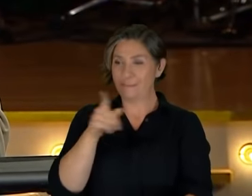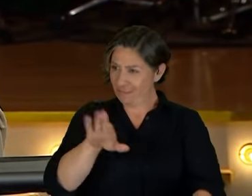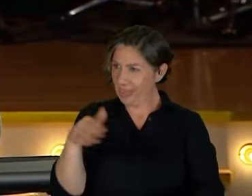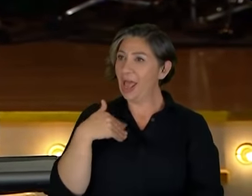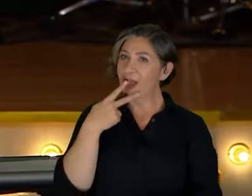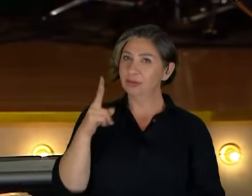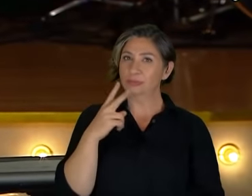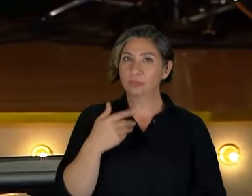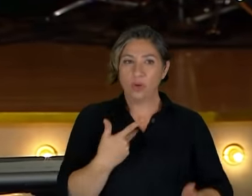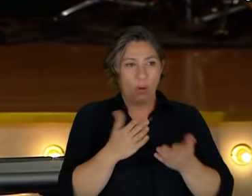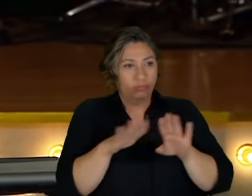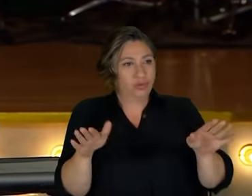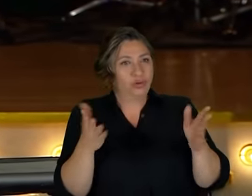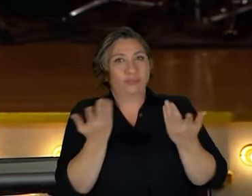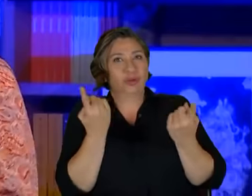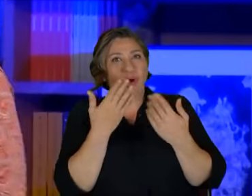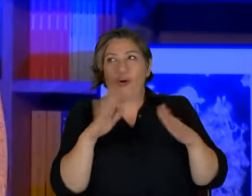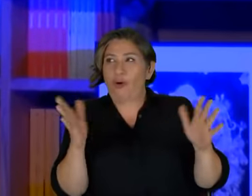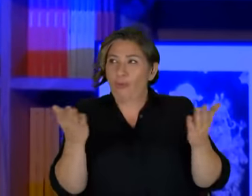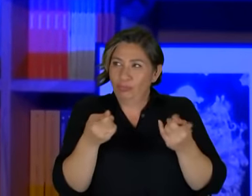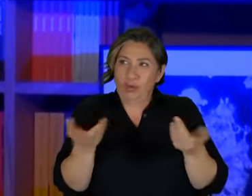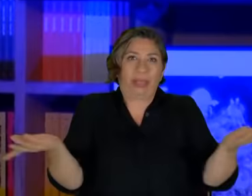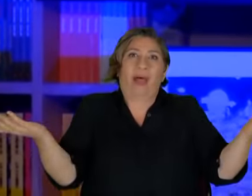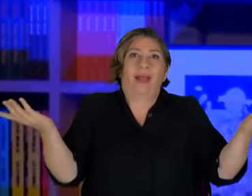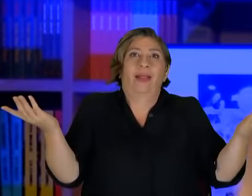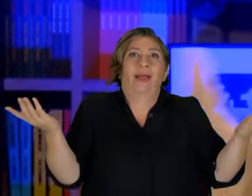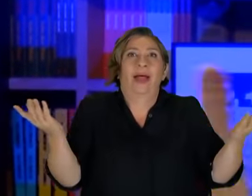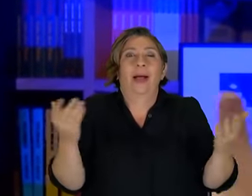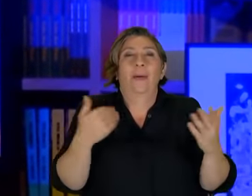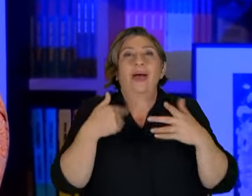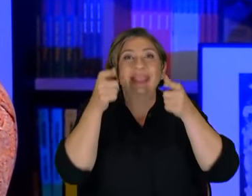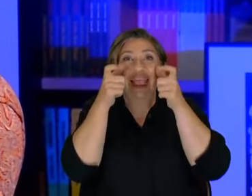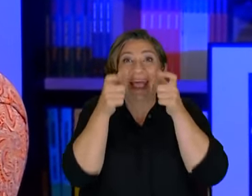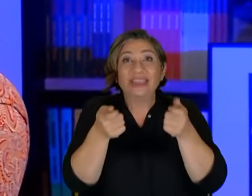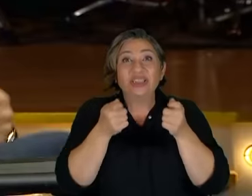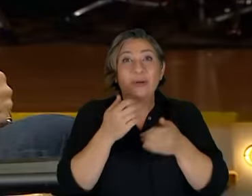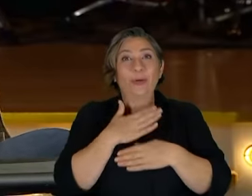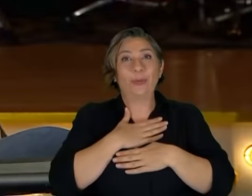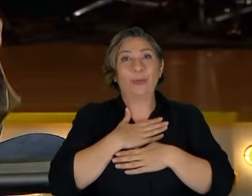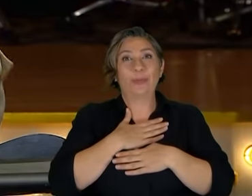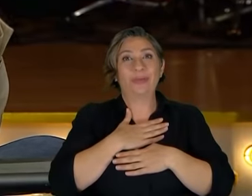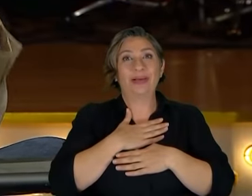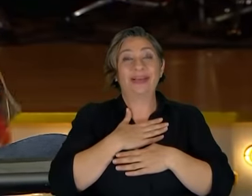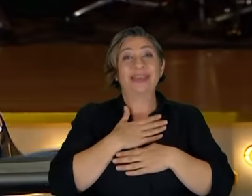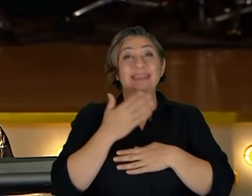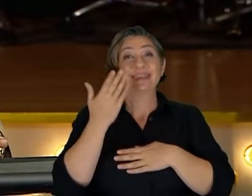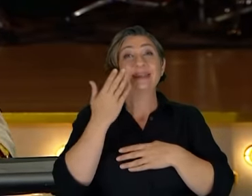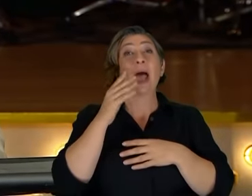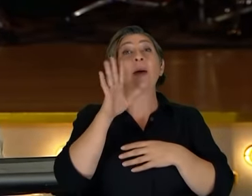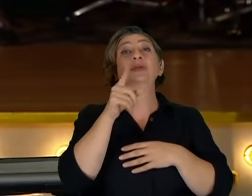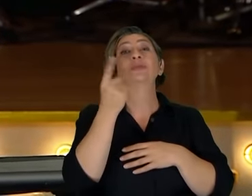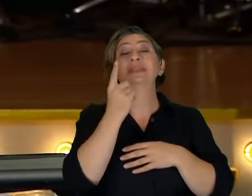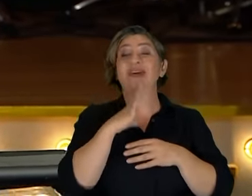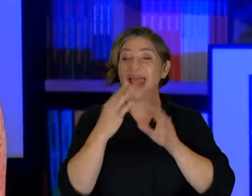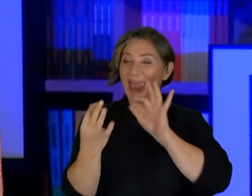ama. Neyi bitireceğim ya? Bitireceğim. Size konuşuyorsunuz ama. Yani. İşte böyle ben şey kendi çekiyorum yani. Evet. Seyirciyi de şimdi kendim... Şöyle bir şey var. Şimdi